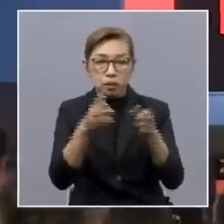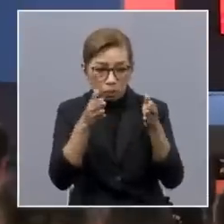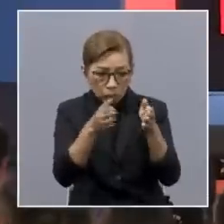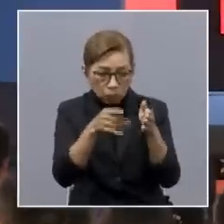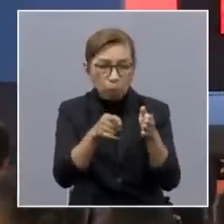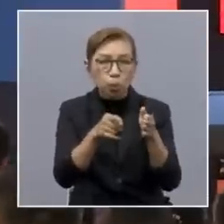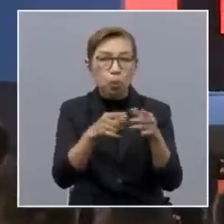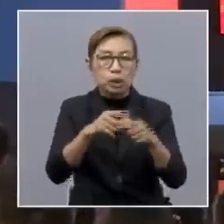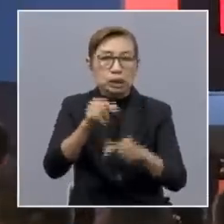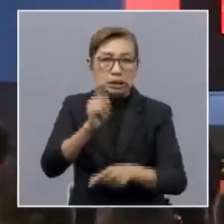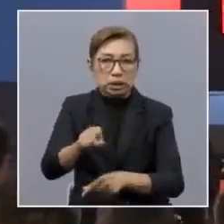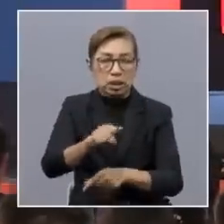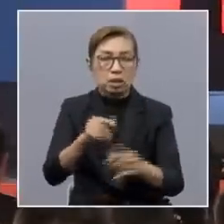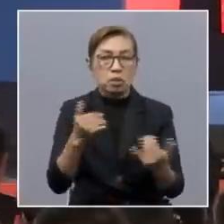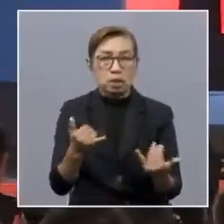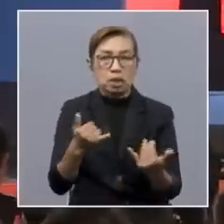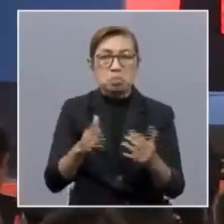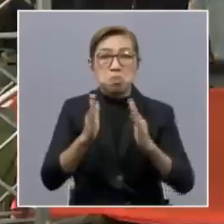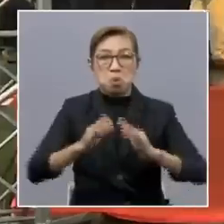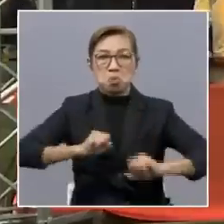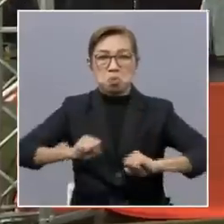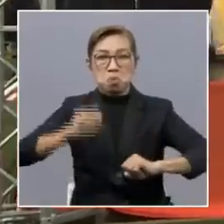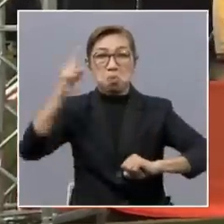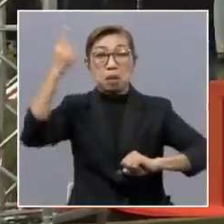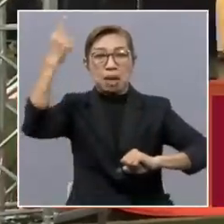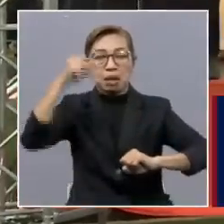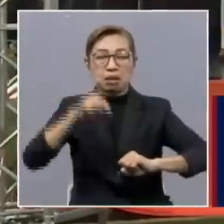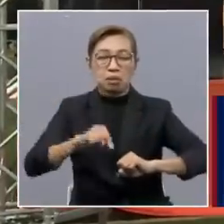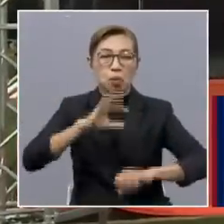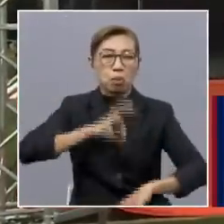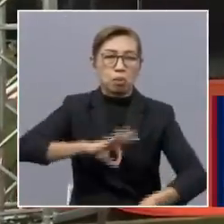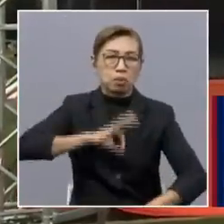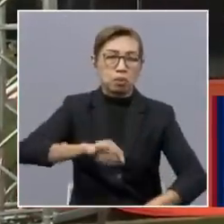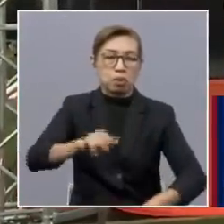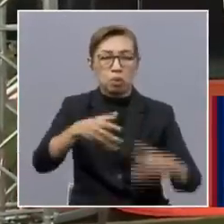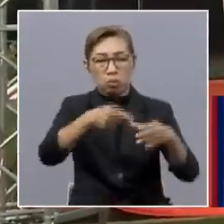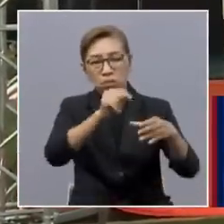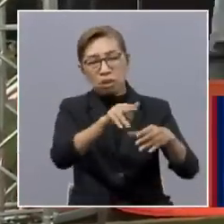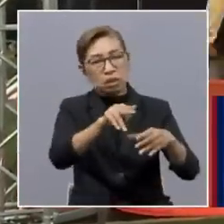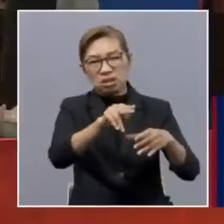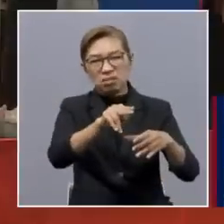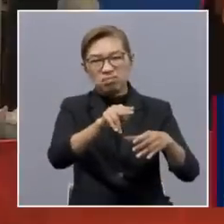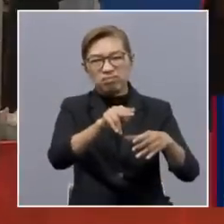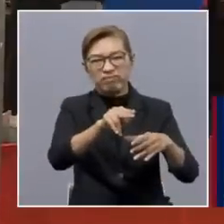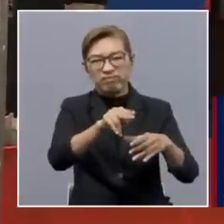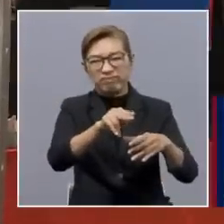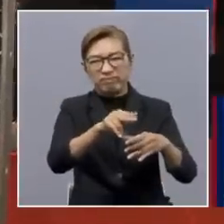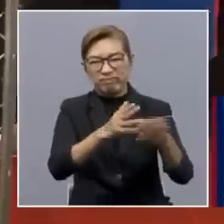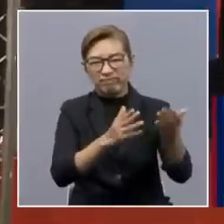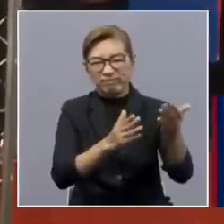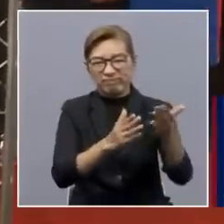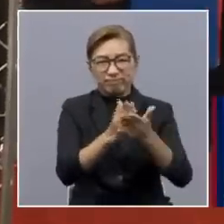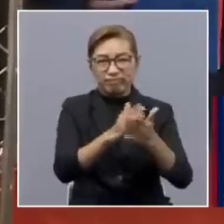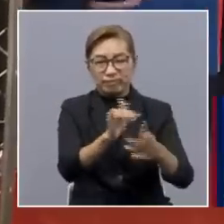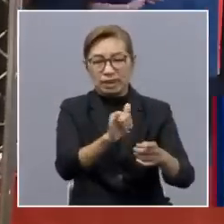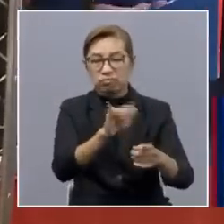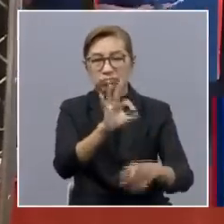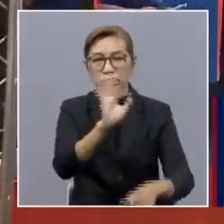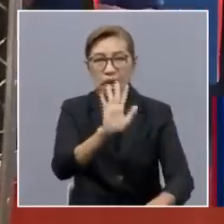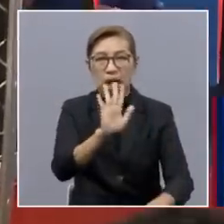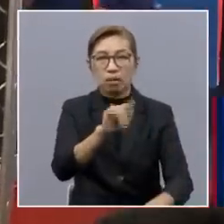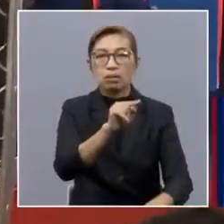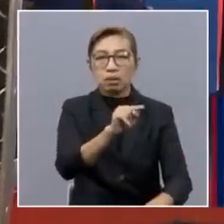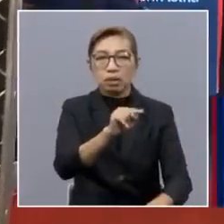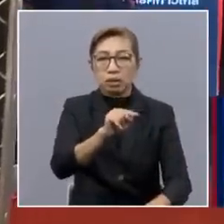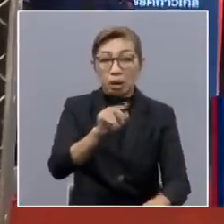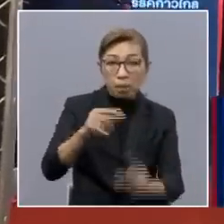อมรับความจริงว่าวันนี้มีคนรุ่นใหม่จำนวนมากที่รู้สึกว่าพรรคเพื่อไทยไปไม่สุดเขาก็ไม่เลือกไม่อย่างนั้นอนาคตใหม่จะเกิดขึ้นได้